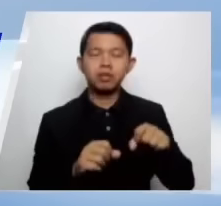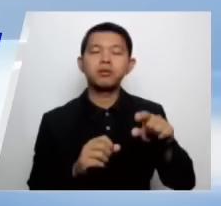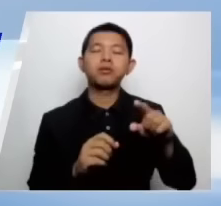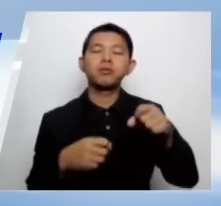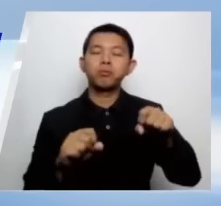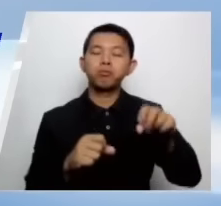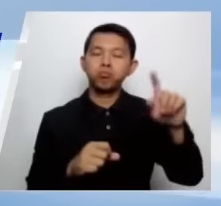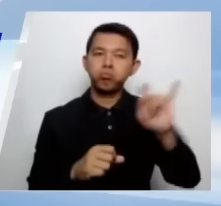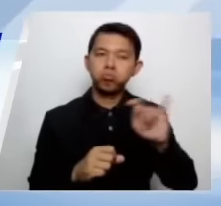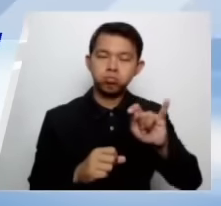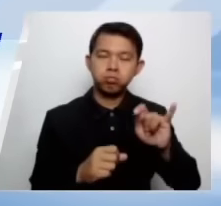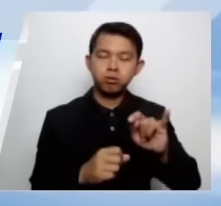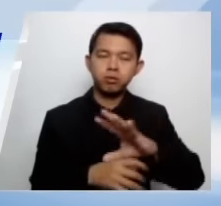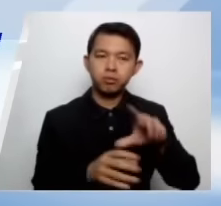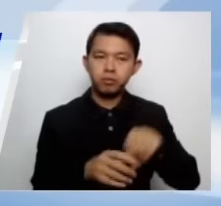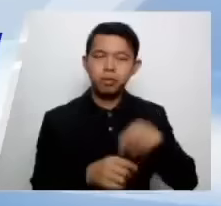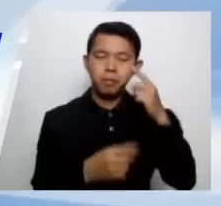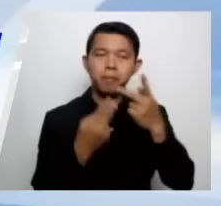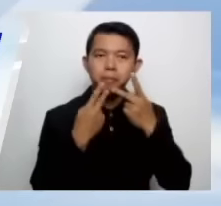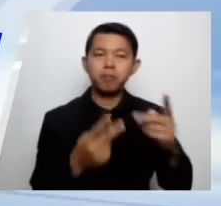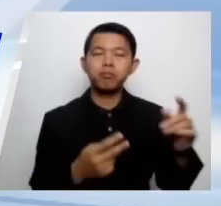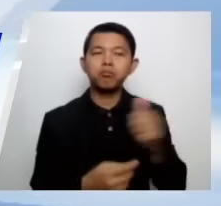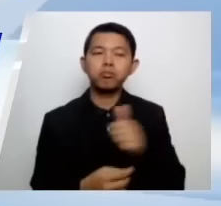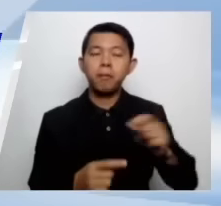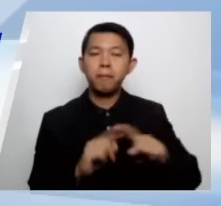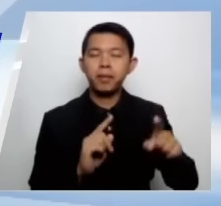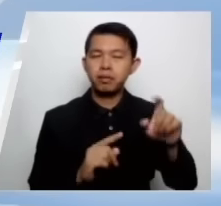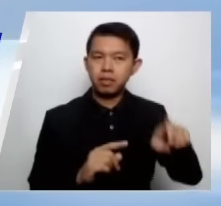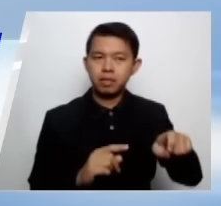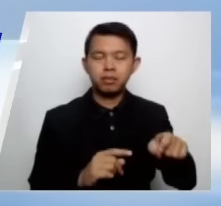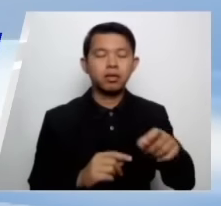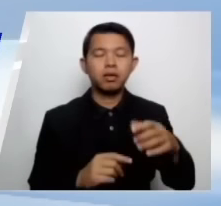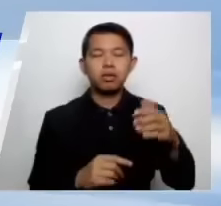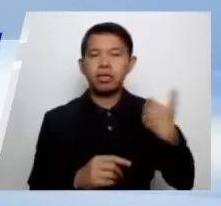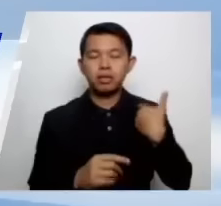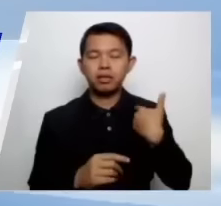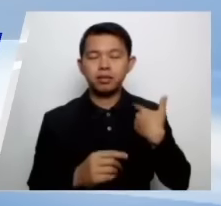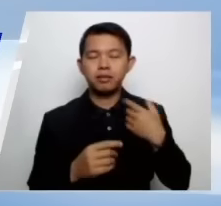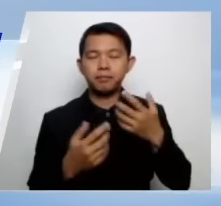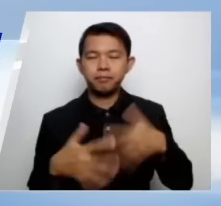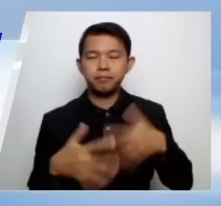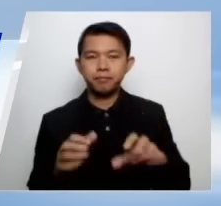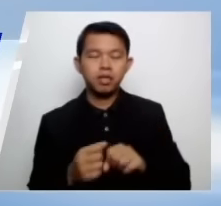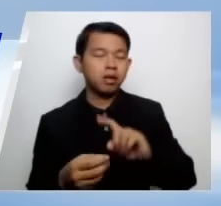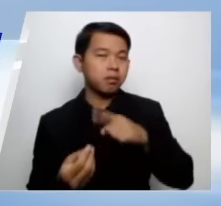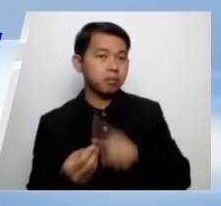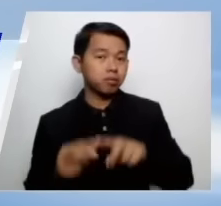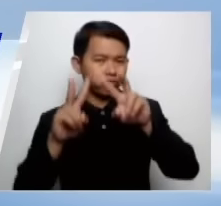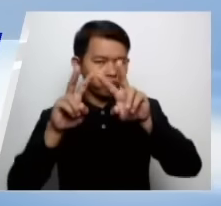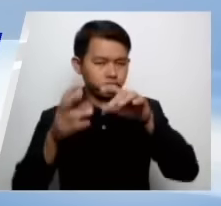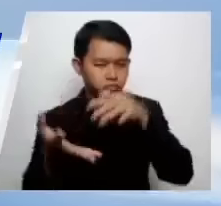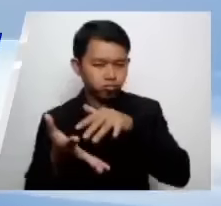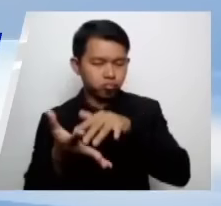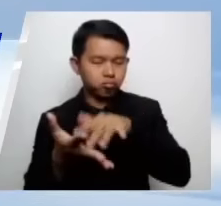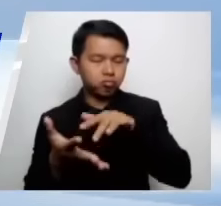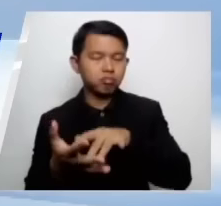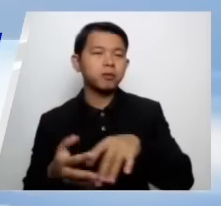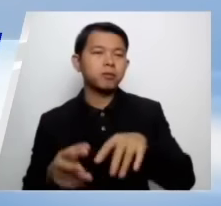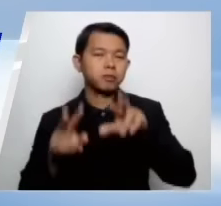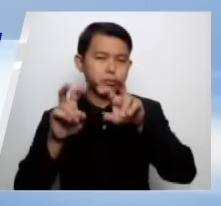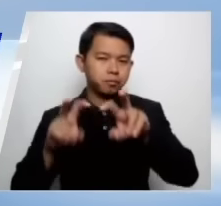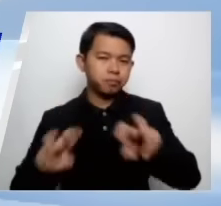pa tapos ang Department of Transportation at Land Transportation Office sa sinasagawa nitong pag-aaral. Isa sa mga pangunahing tanong,